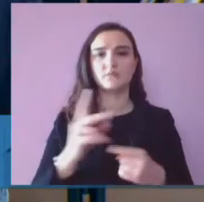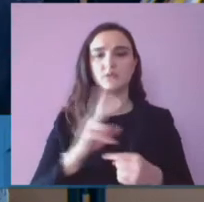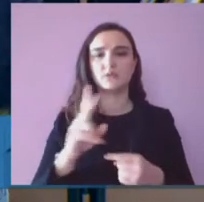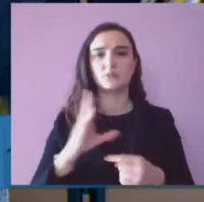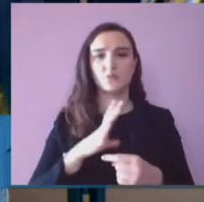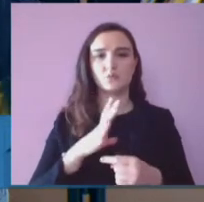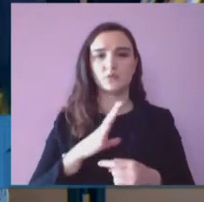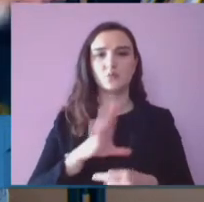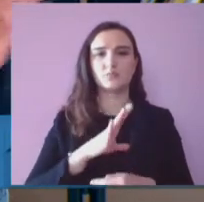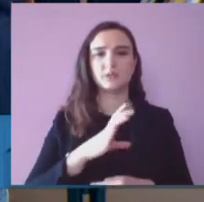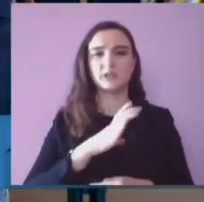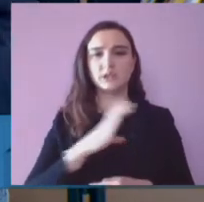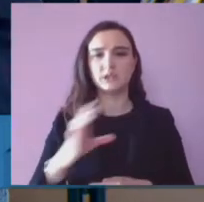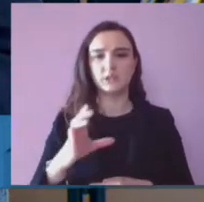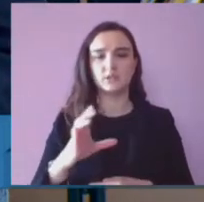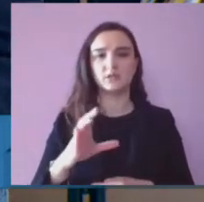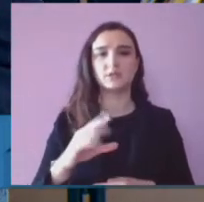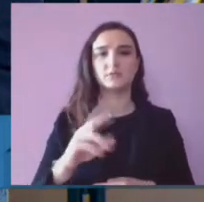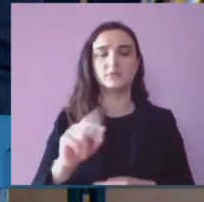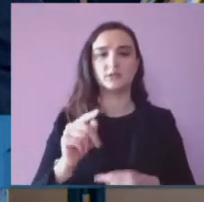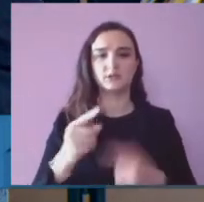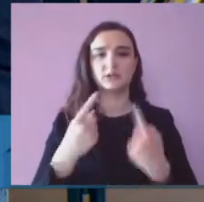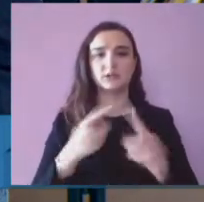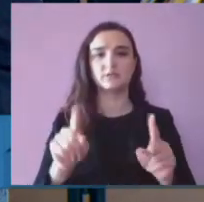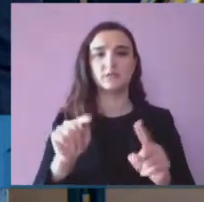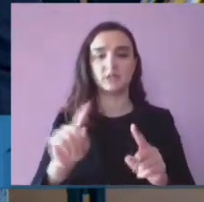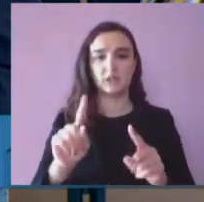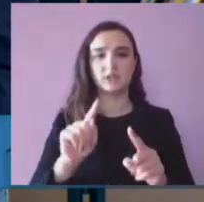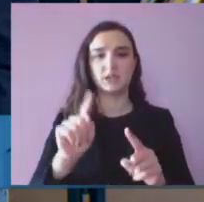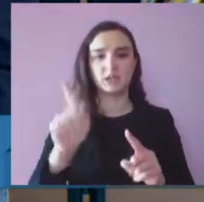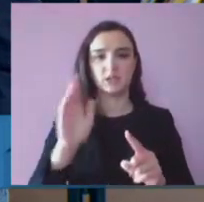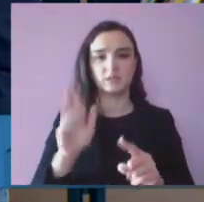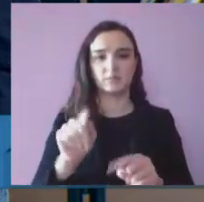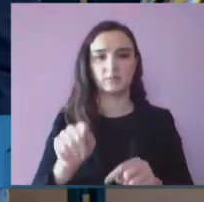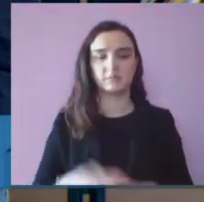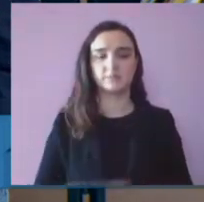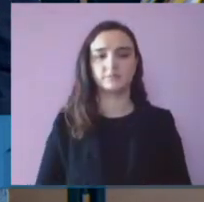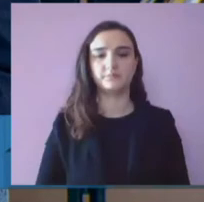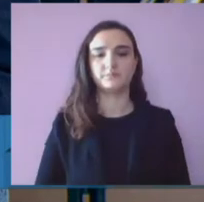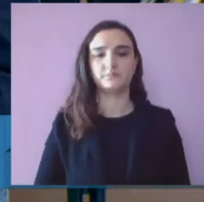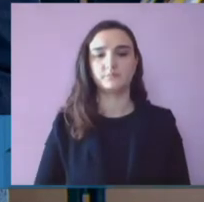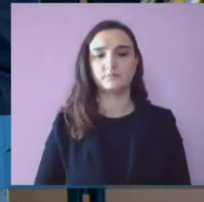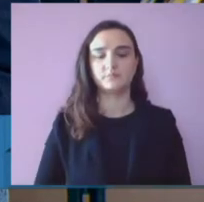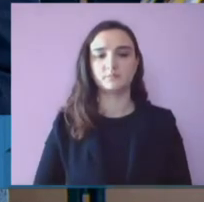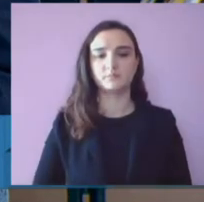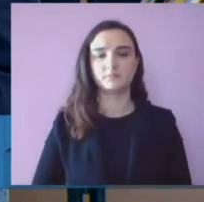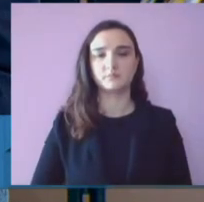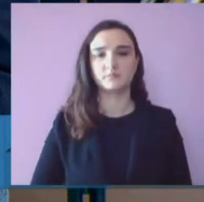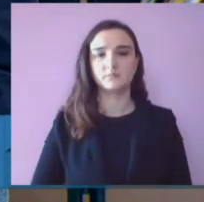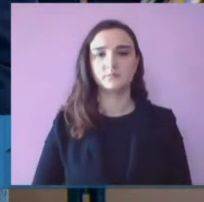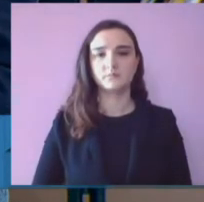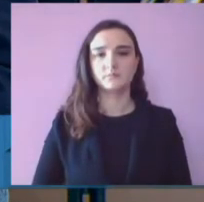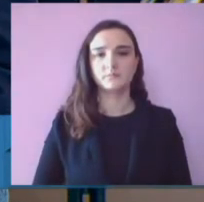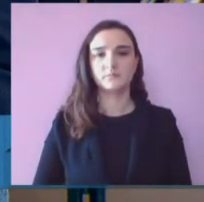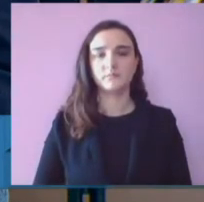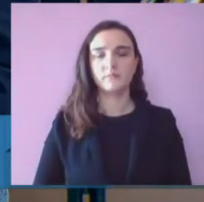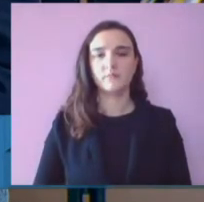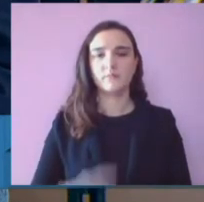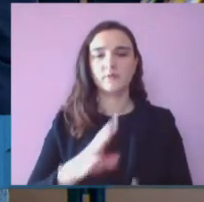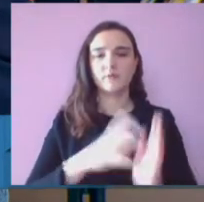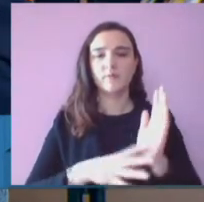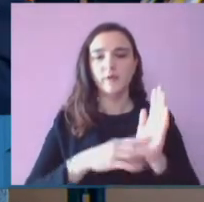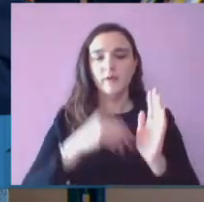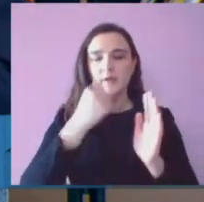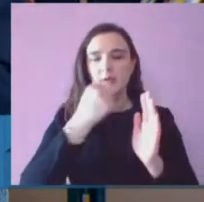მდიდარი და ასე შემდეგ, ასე შემდეგ, ეს უკვე სხვა იმაზე წავალთ. შემდგომში ეს ყველაფერი 90-იან წლებში ნელ-ნელა